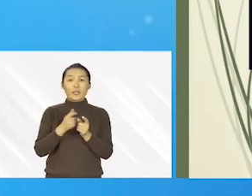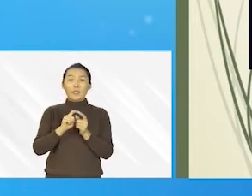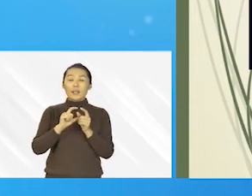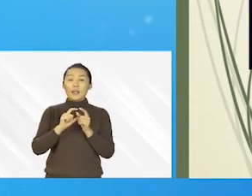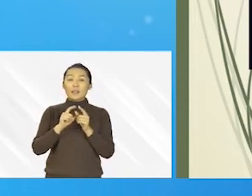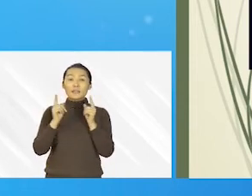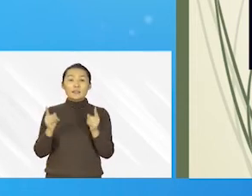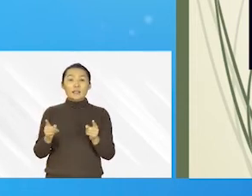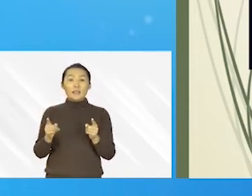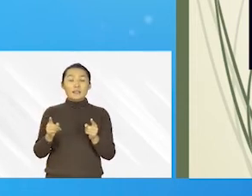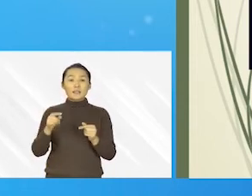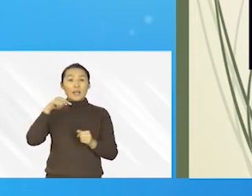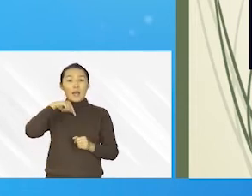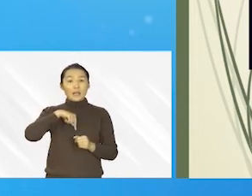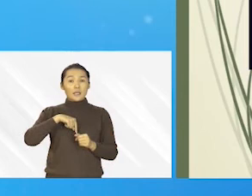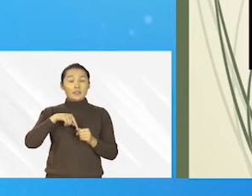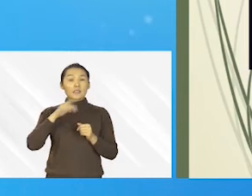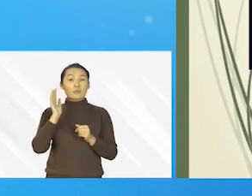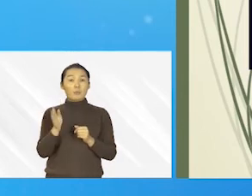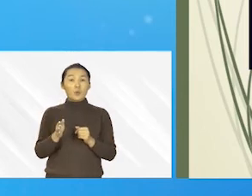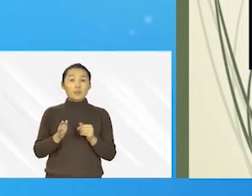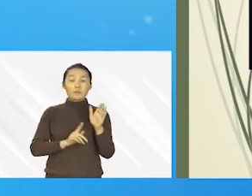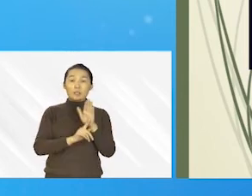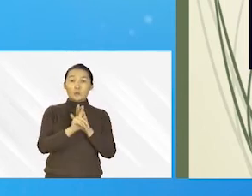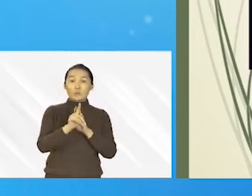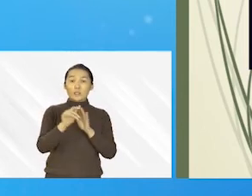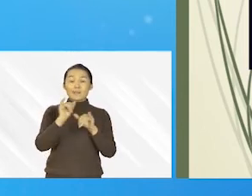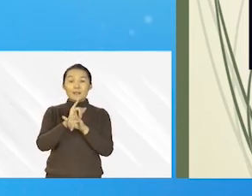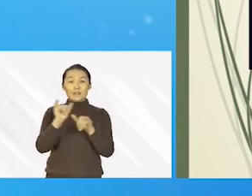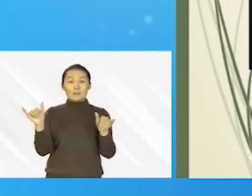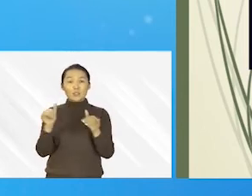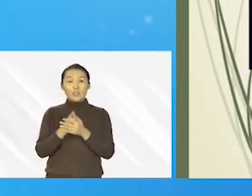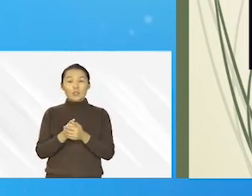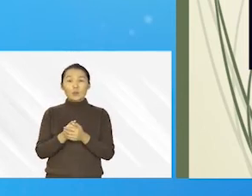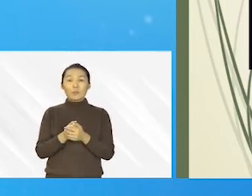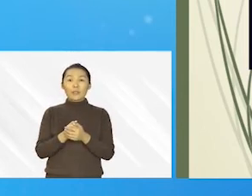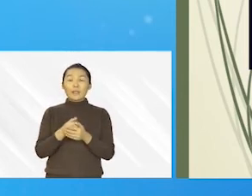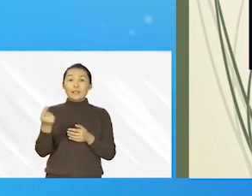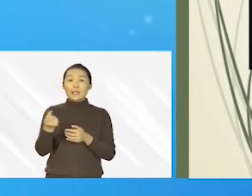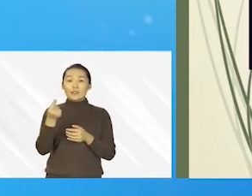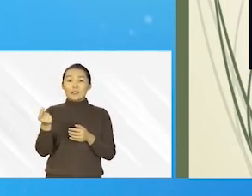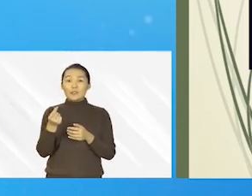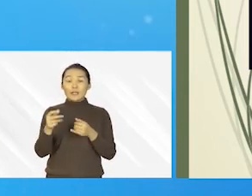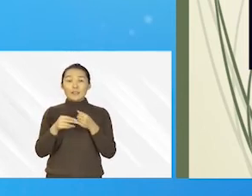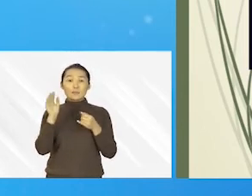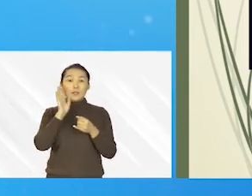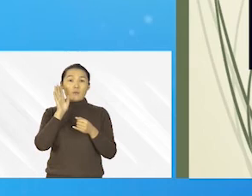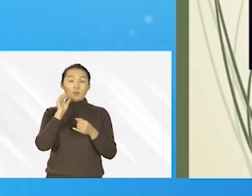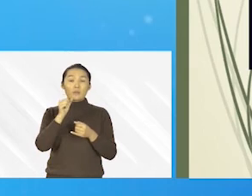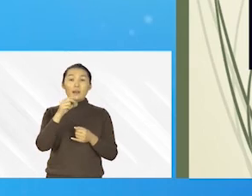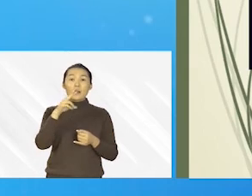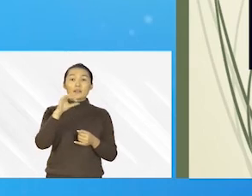стадии организм может приступить к размножению. Так, личинка земноводного амбистомы аксолотль